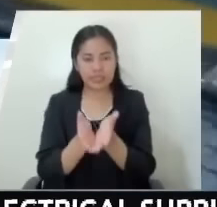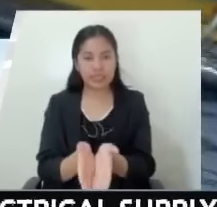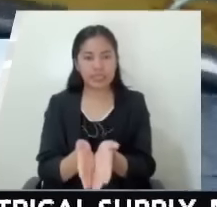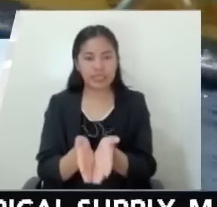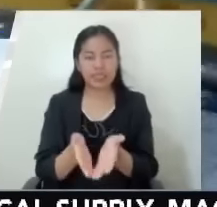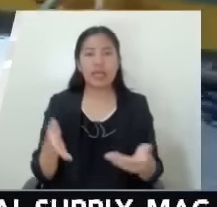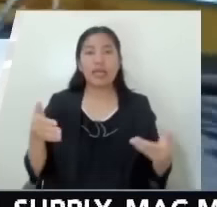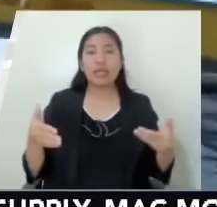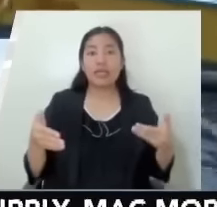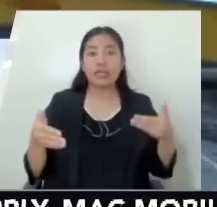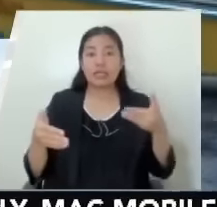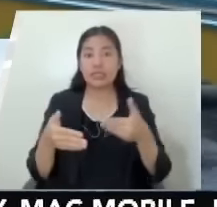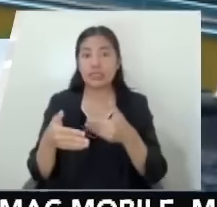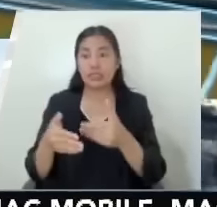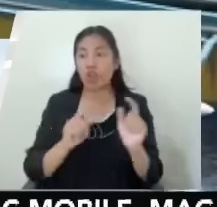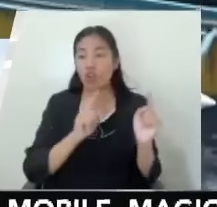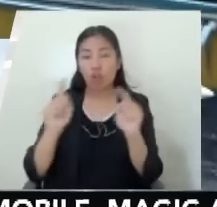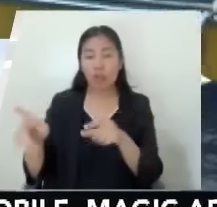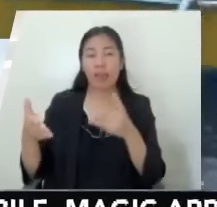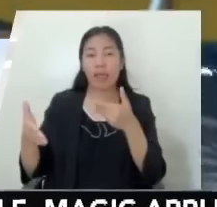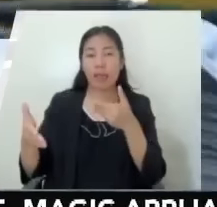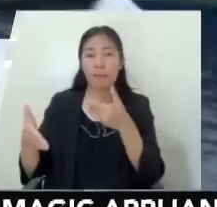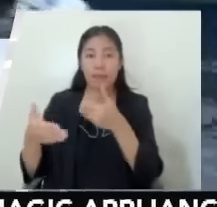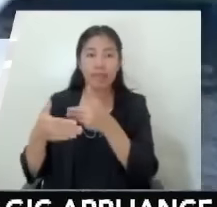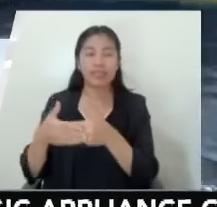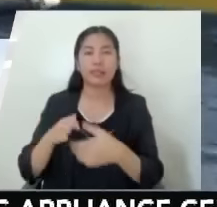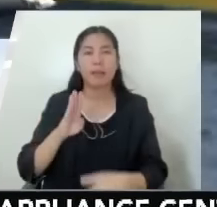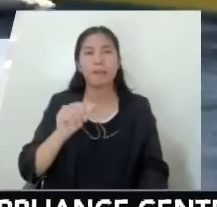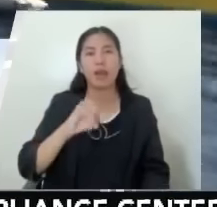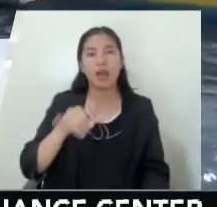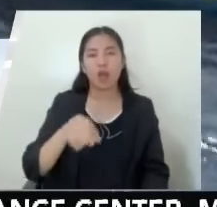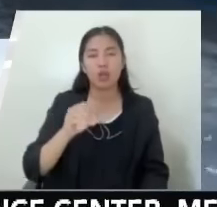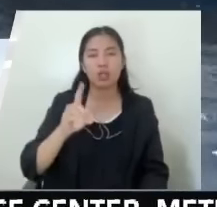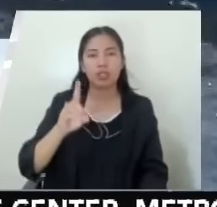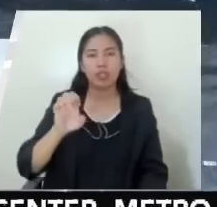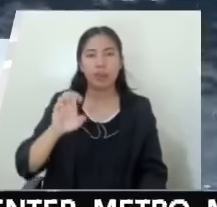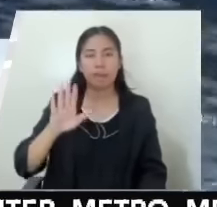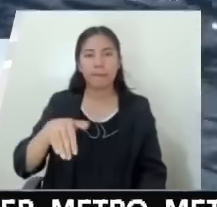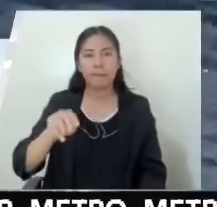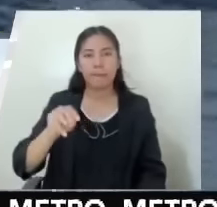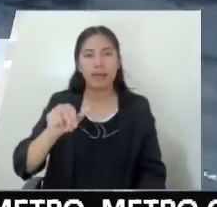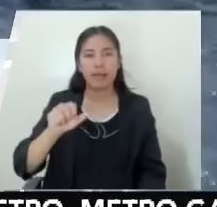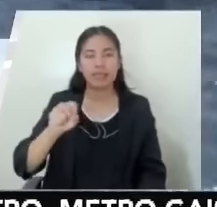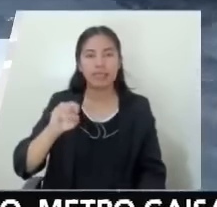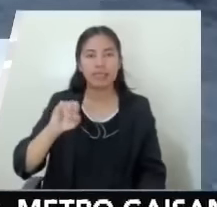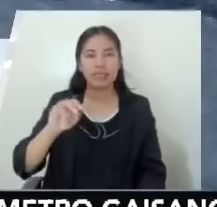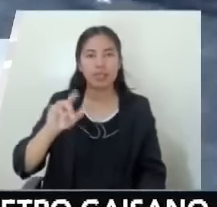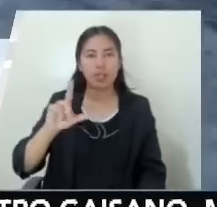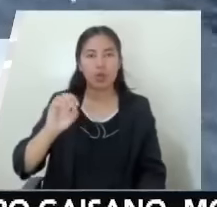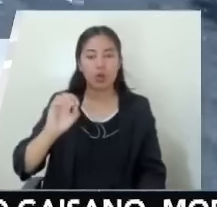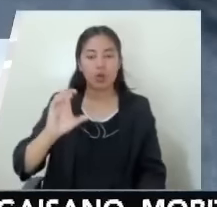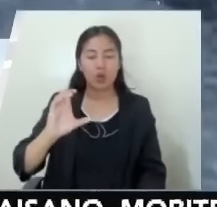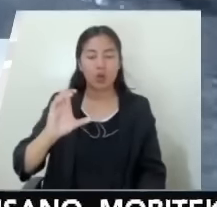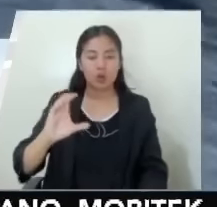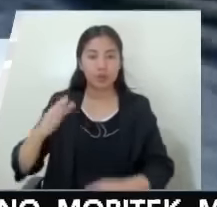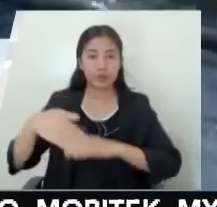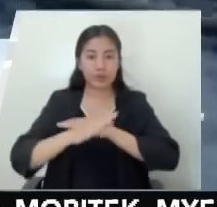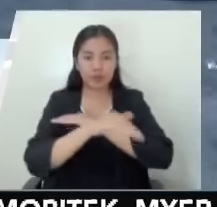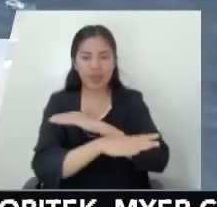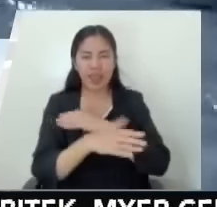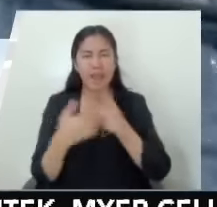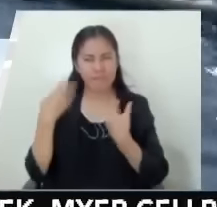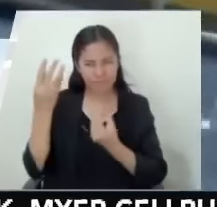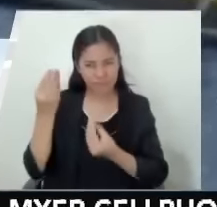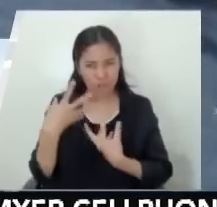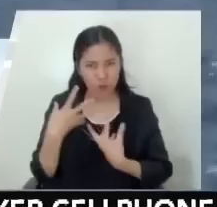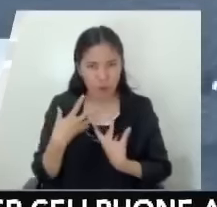Masinloc. May mga impormasyon tayo na nagsasabi na may mga nakablockade na doon na mga barko ng